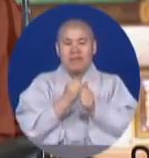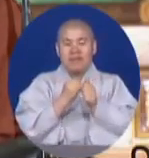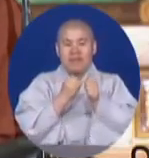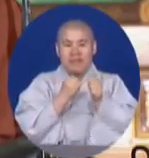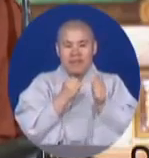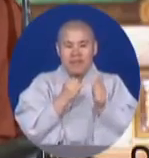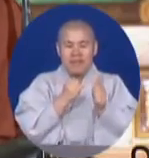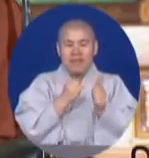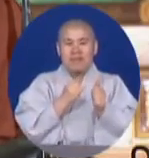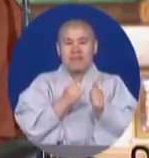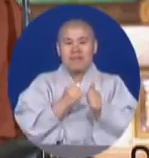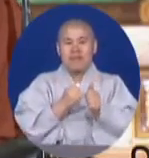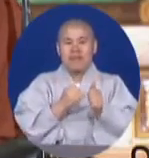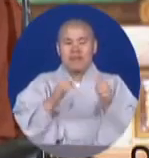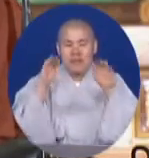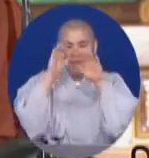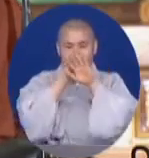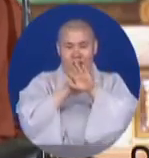어디 가거든.